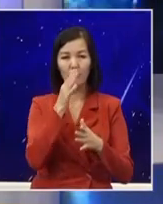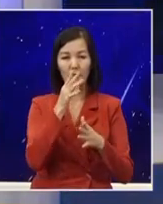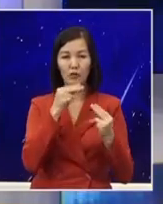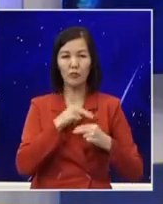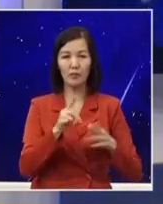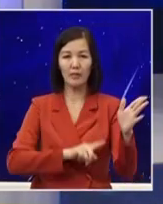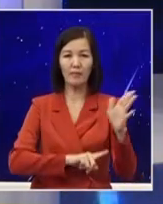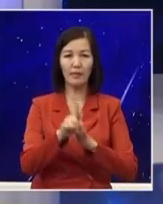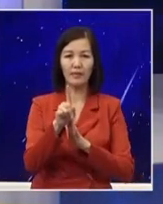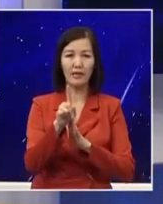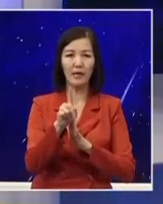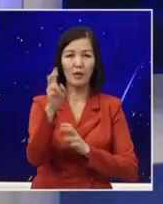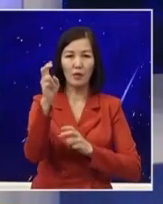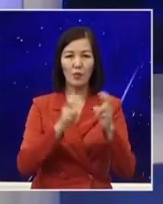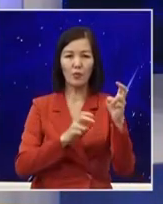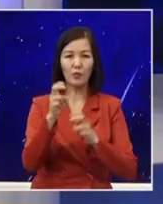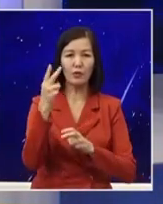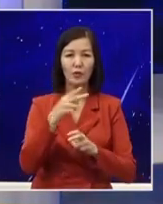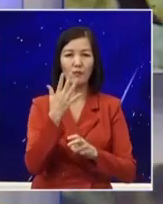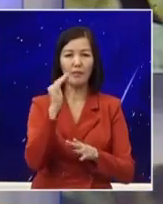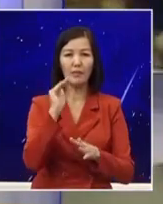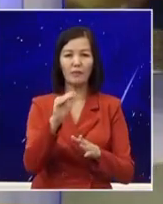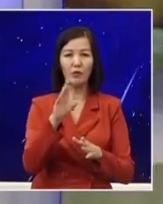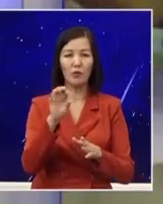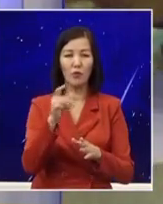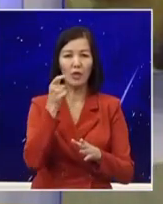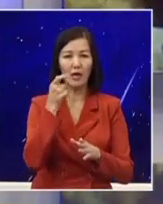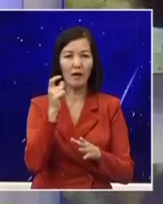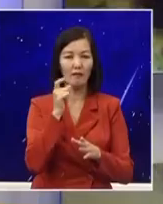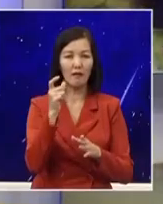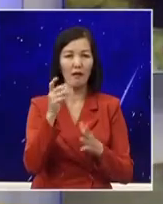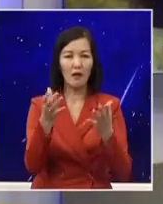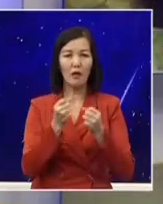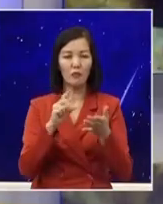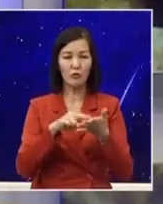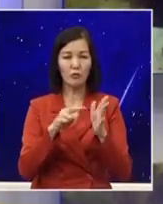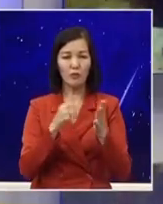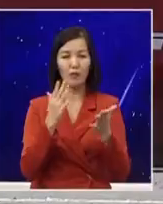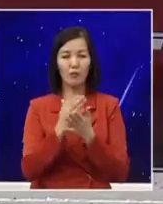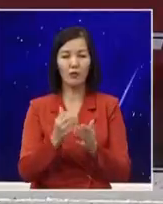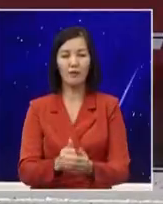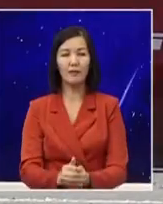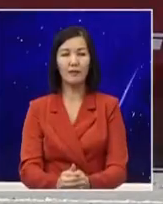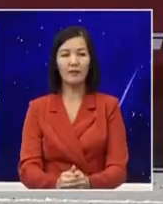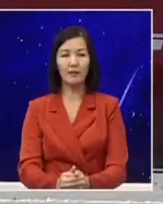Сван кіріскен өндіріс ошағы биыл 25 мың тонна ақ қант алудан үмітті.